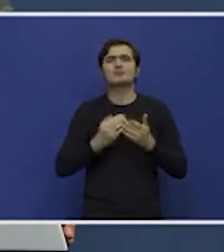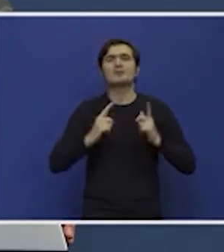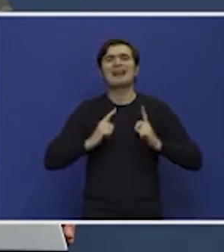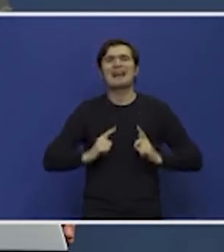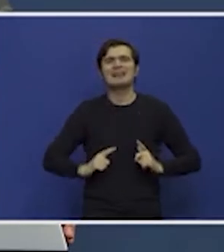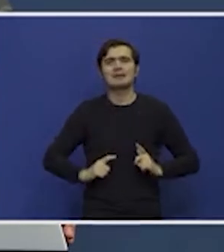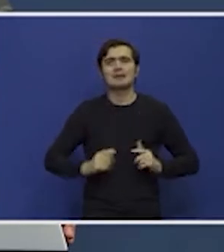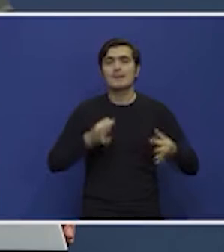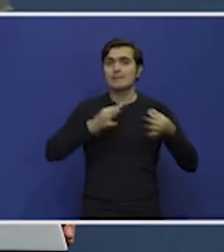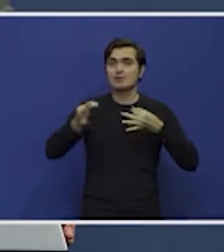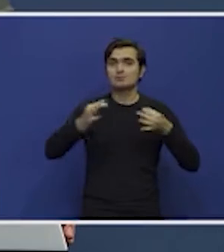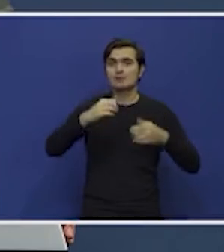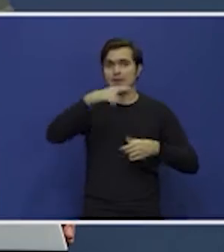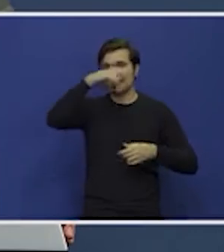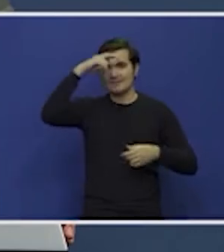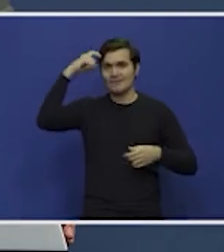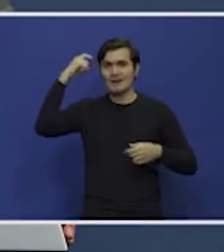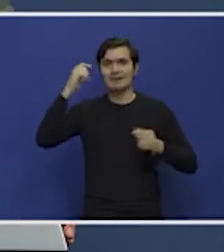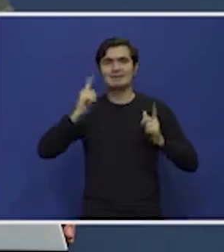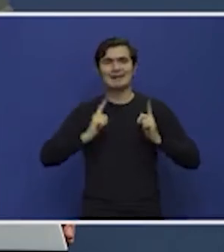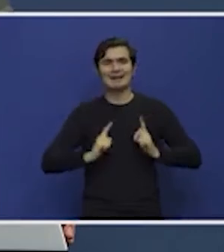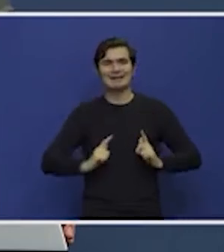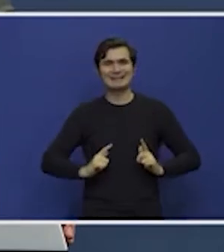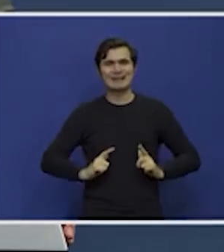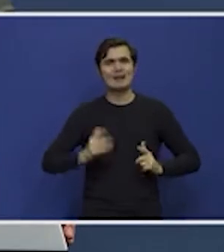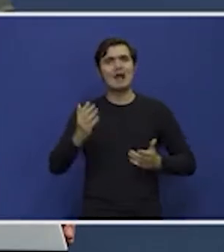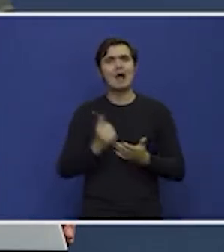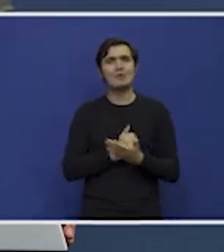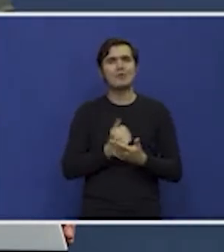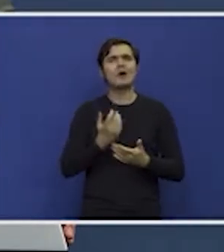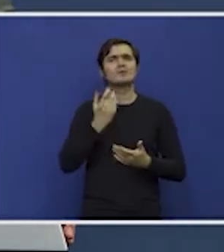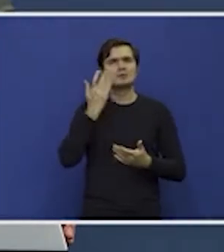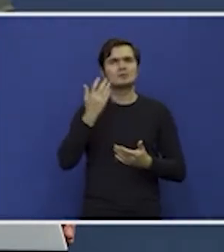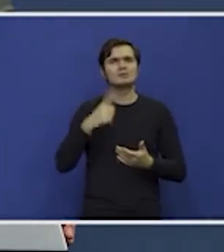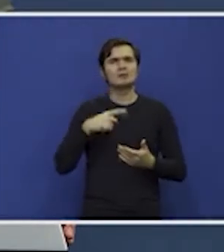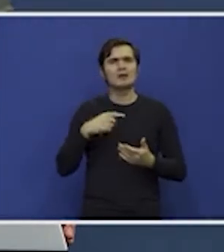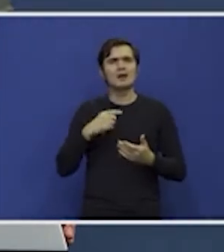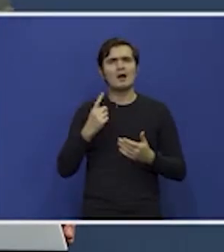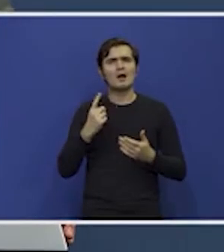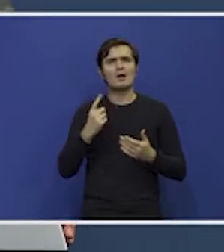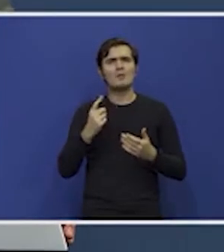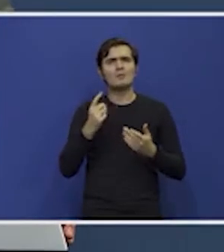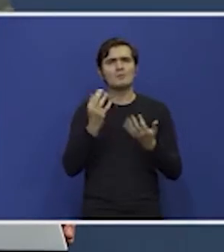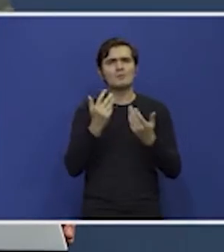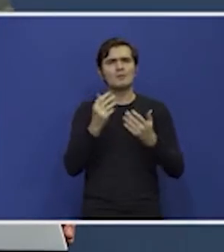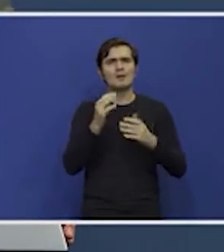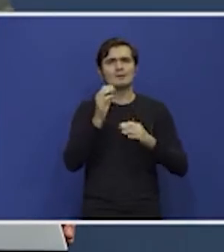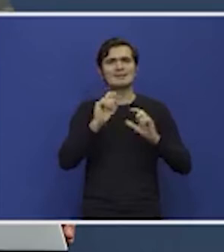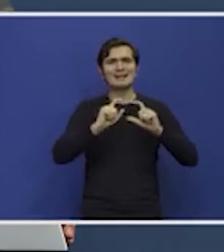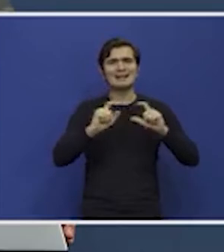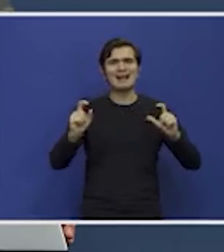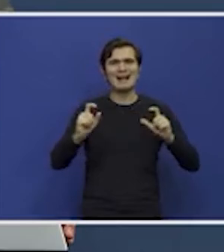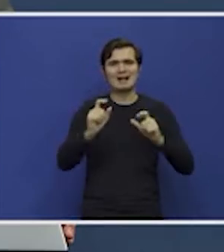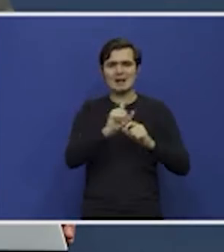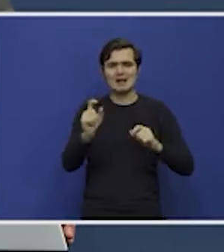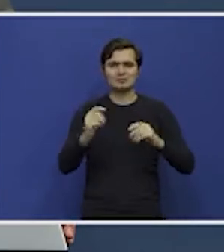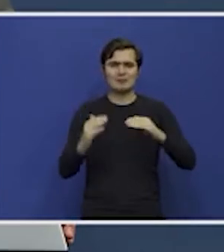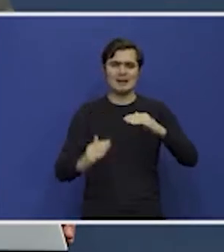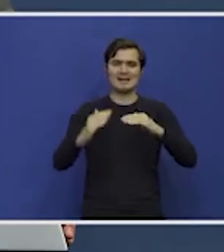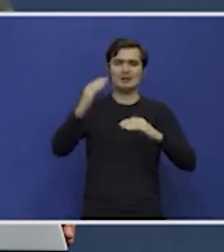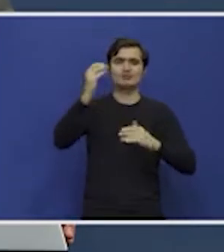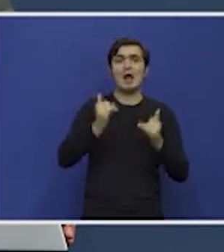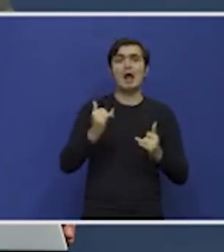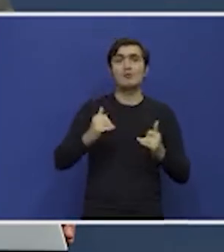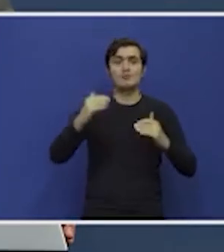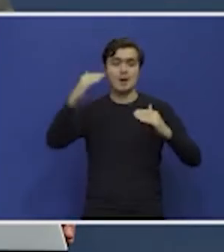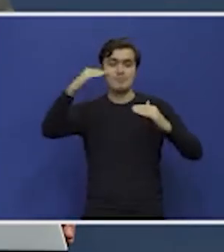de relaxare din cursul verii au fost luate pe un trend crescător constant. Acum ne aflăm pe un trend descendent și sperăm să putem